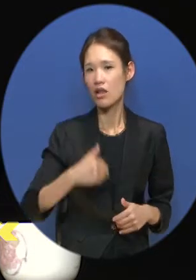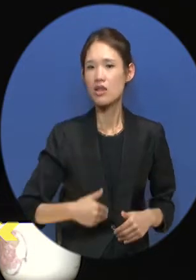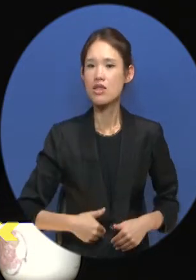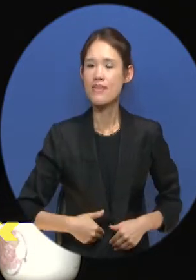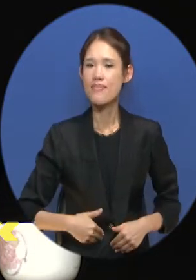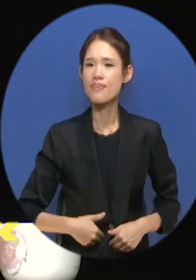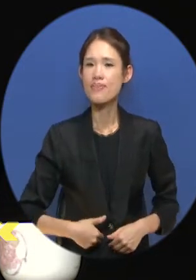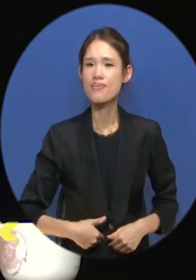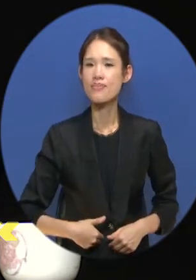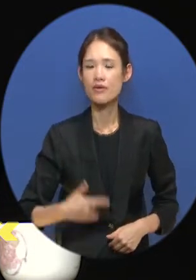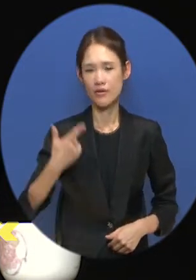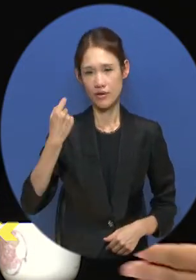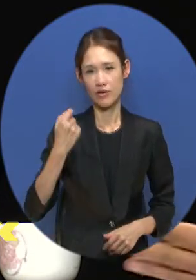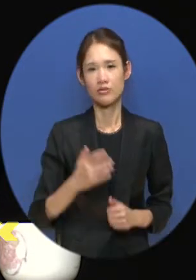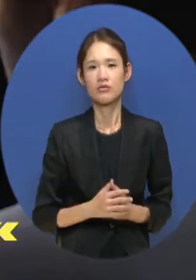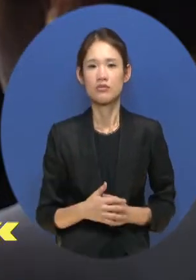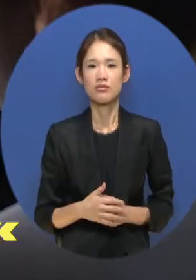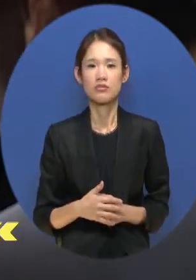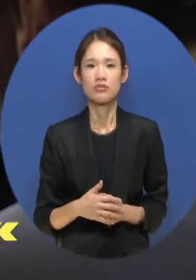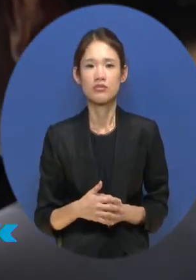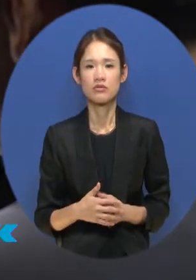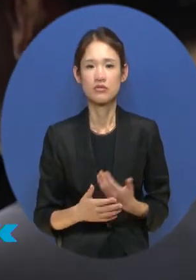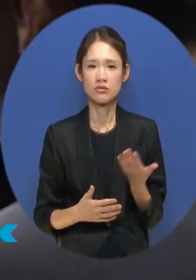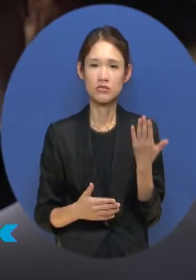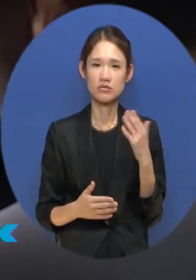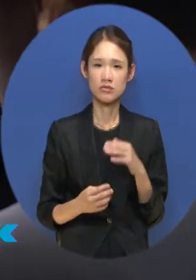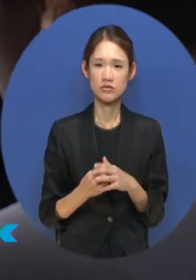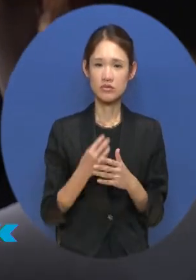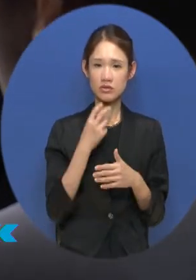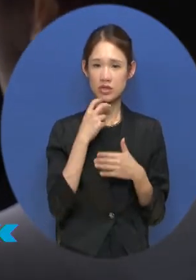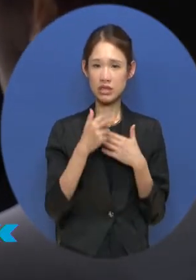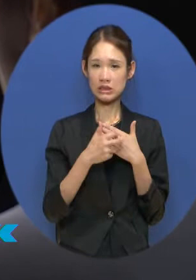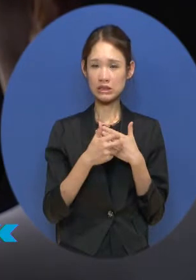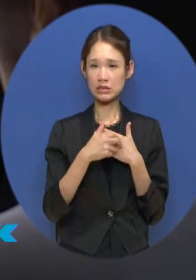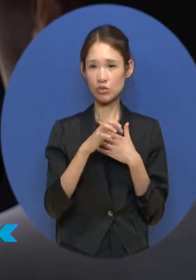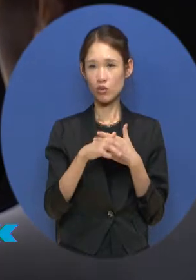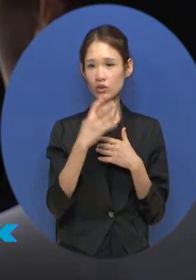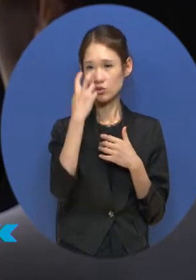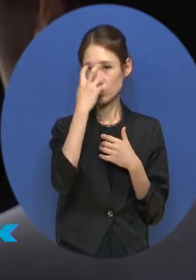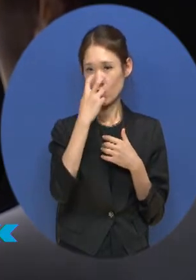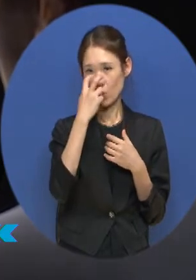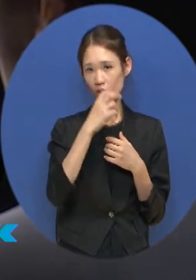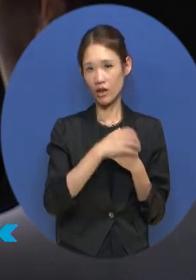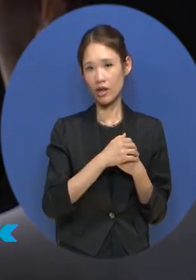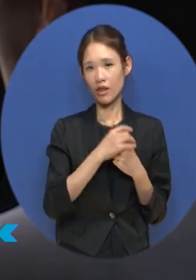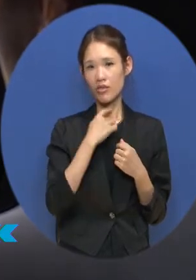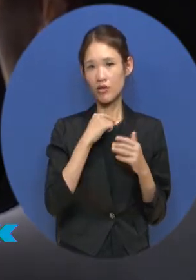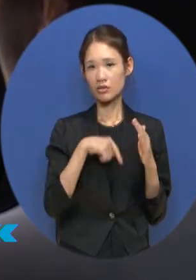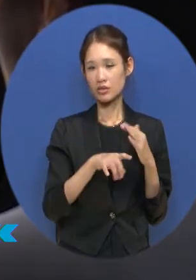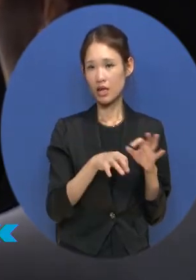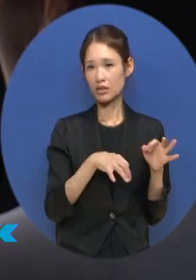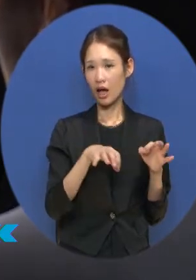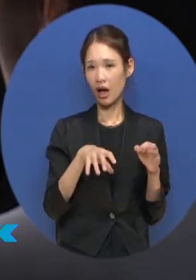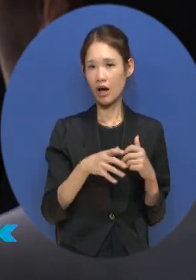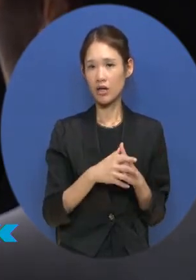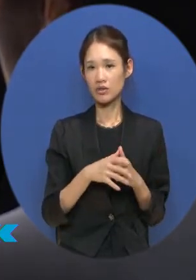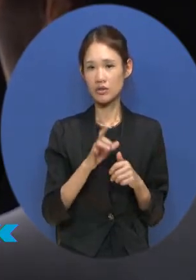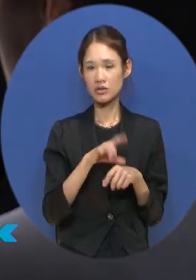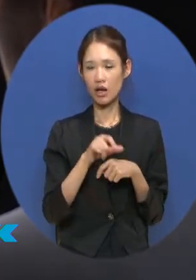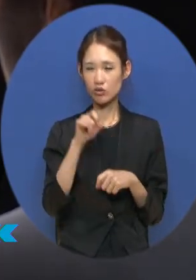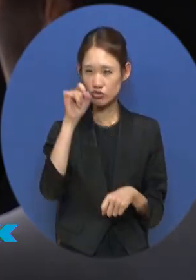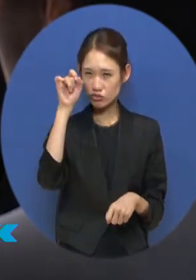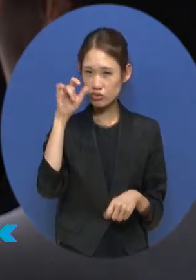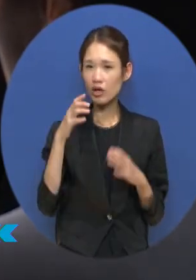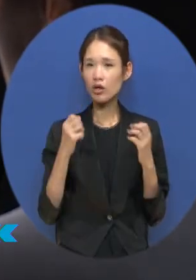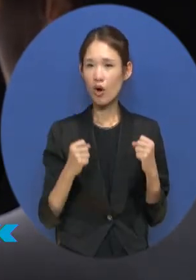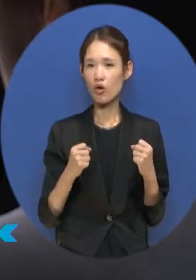들어가야 되는데 네. 또 최근에 네. 서울의료원에서 조사한 지하상가 네. 상점에서 장시간